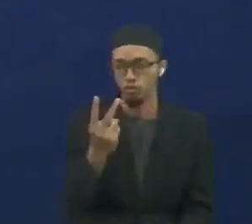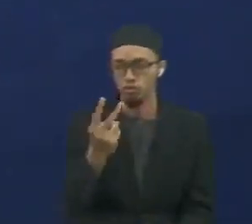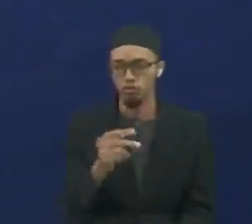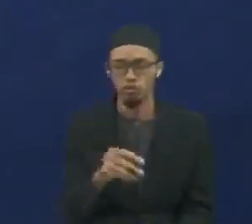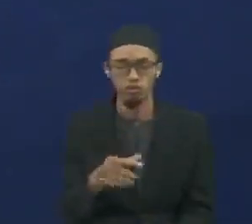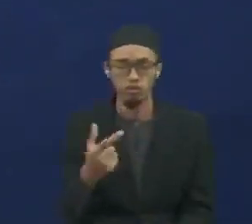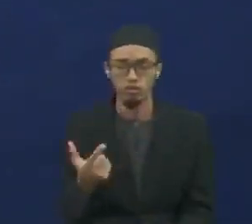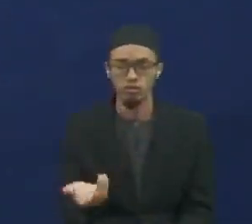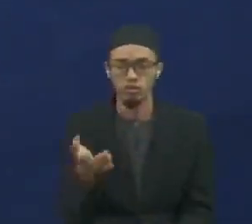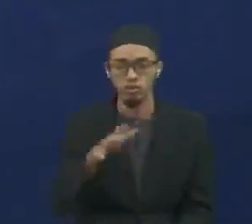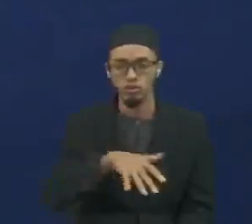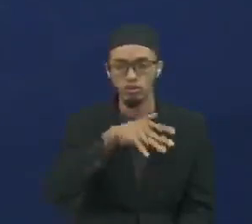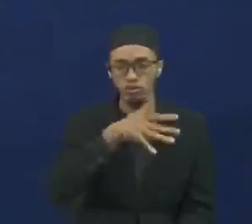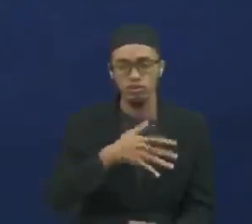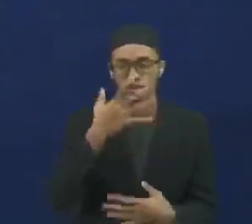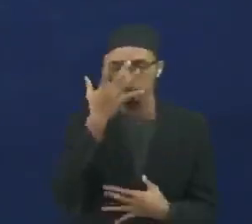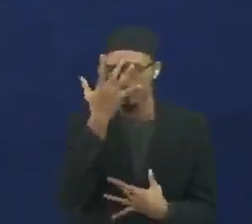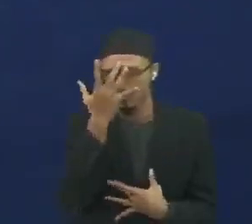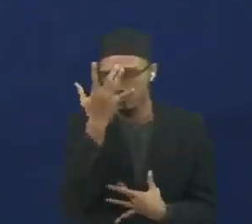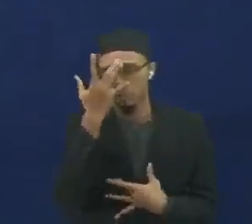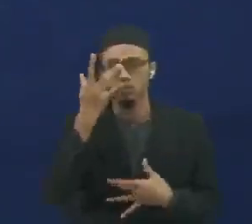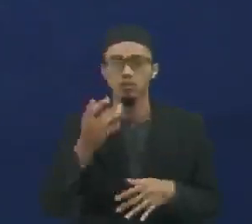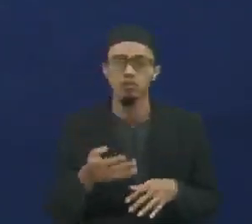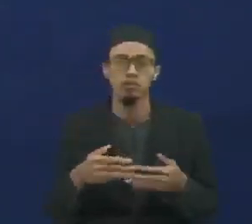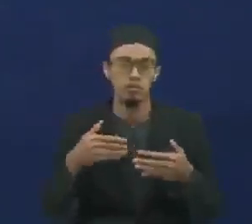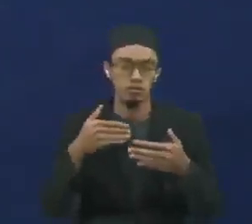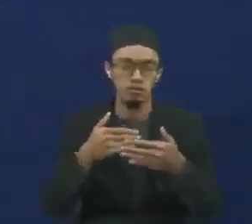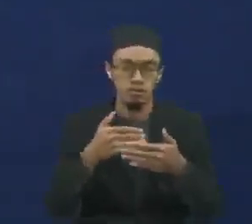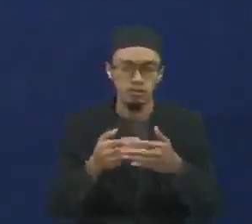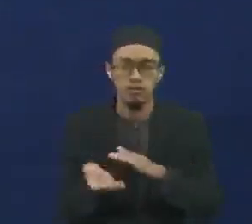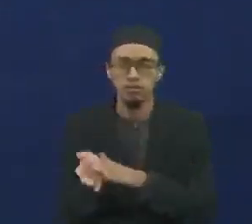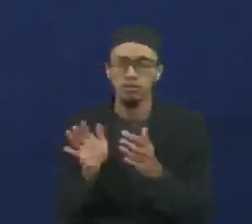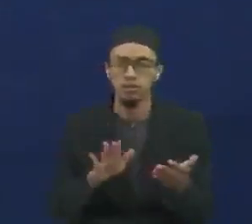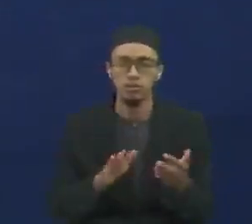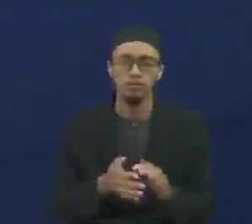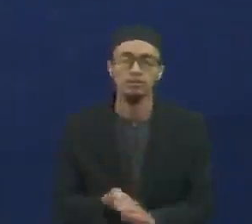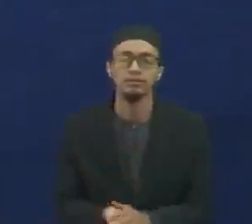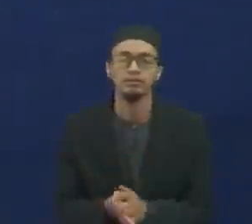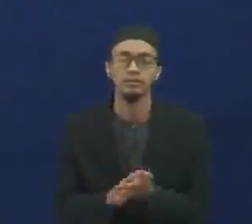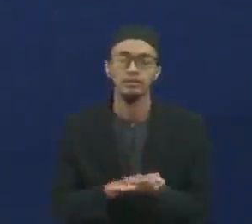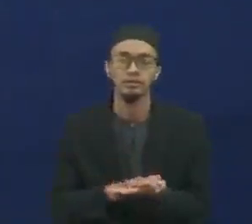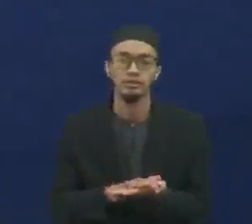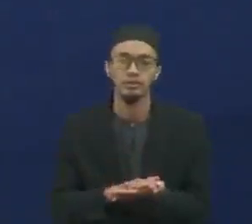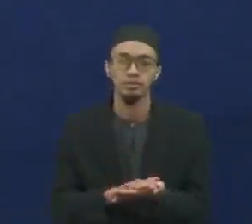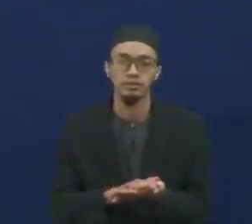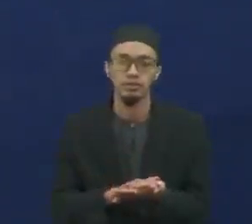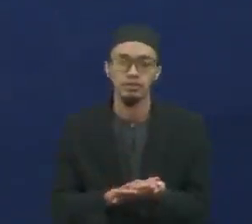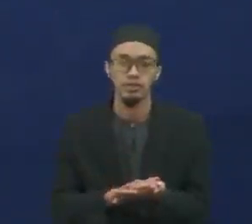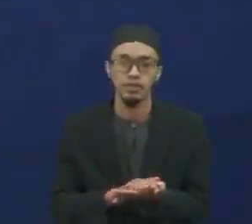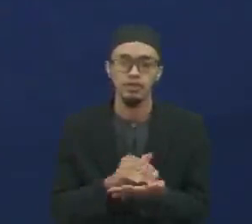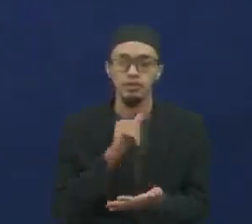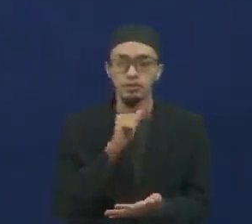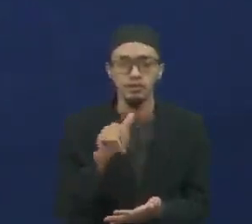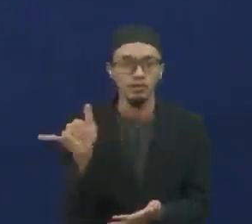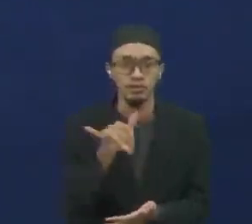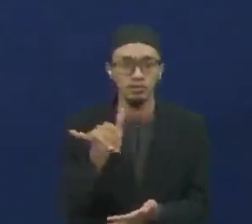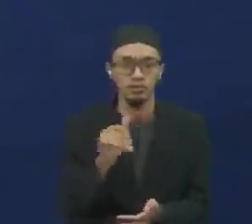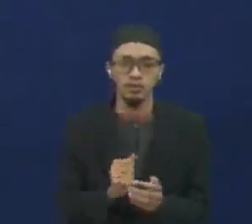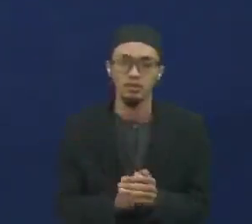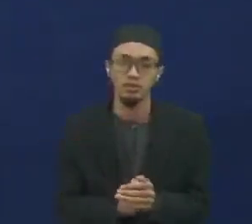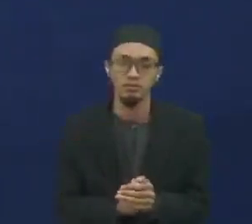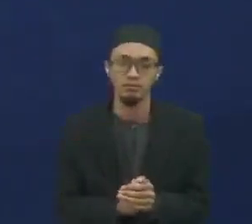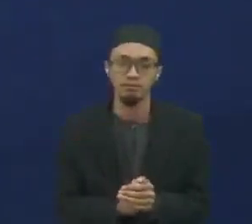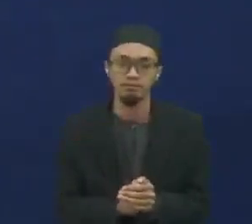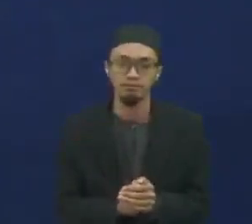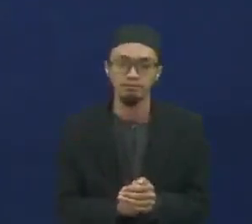dia. Orang, jangan kita tengok orang tu mati mudah, ini confirm syurga. Kita tengok orang tu mati seksa, ini confirm neraka.